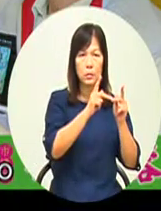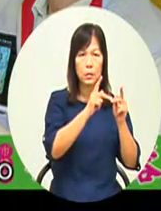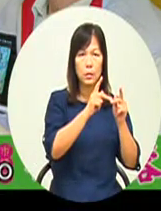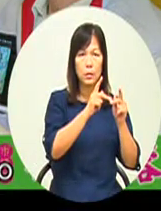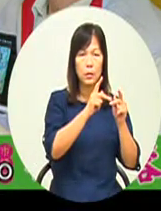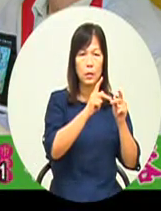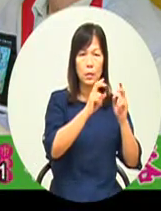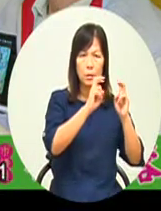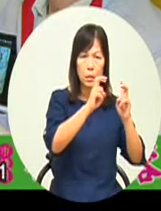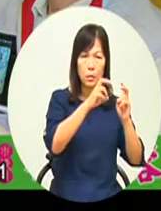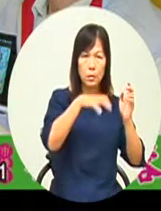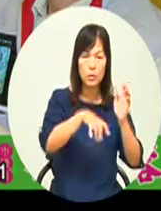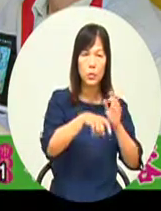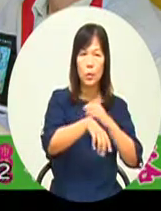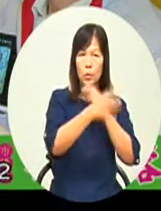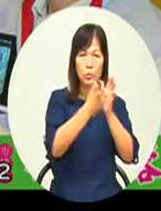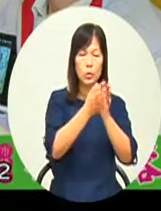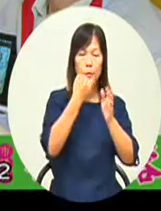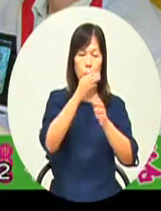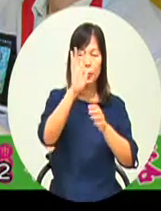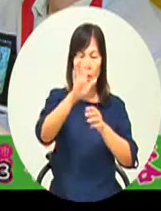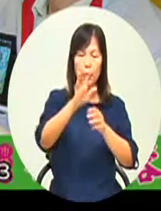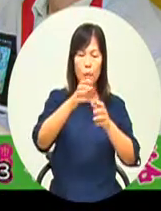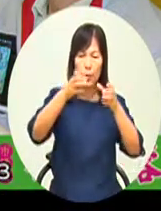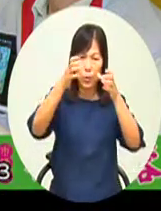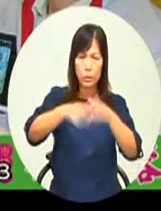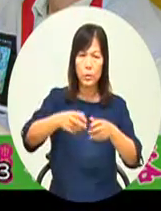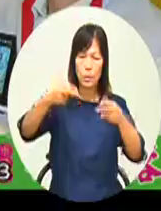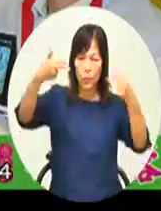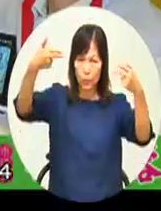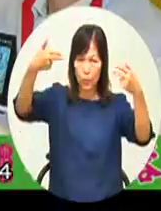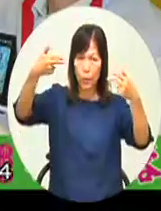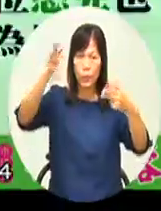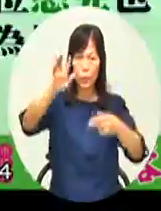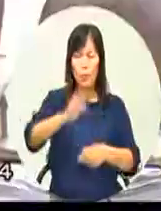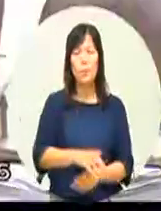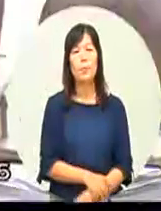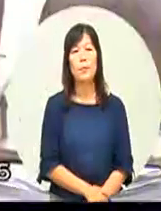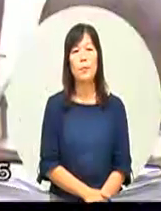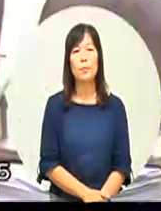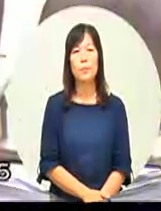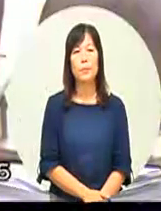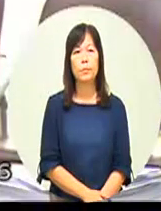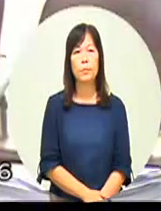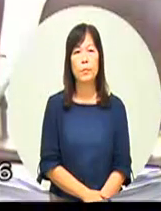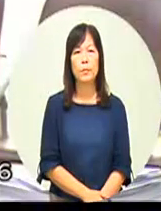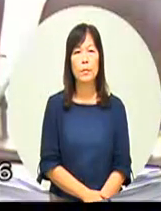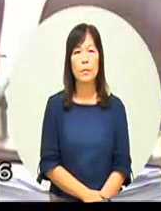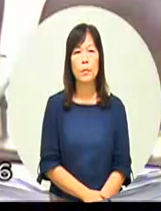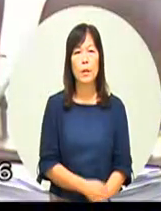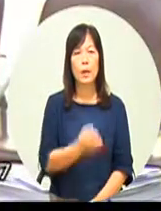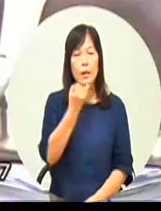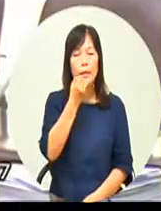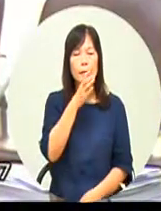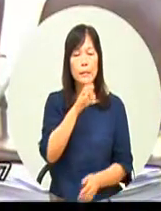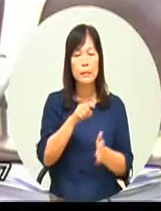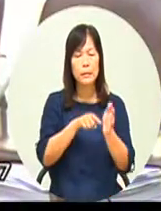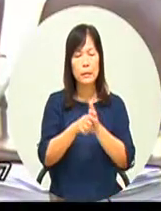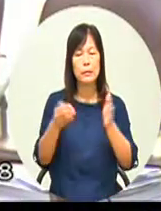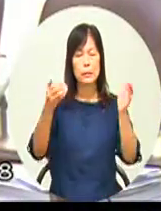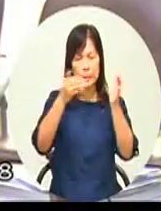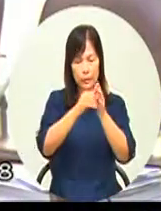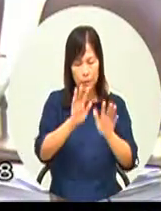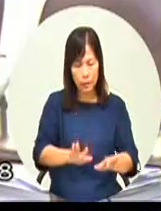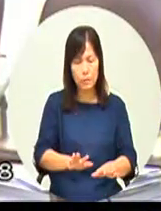厢要全面装设监视系统，结果到现在